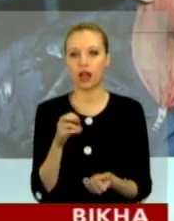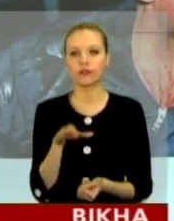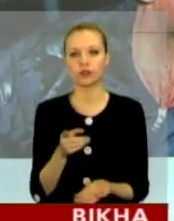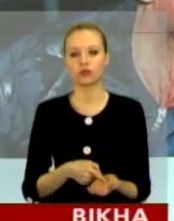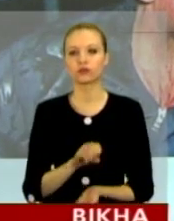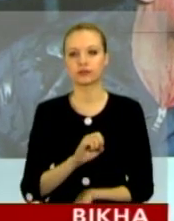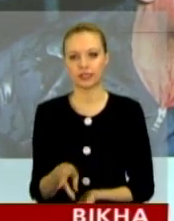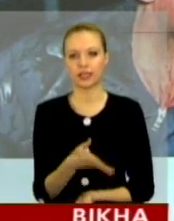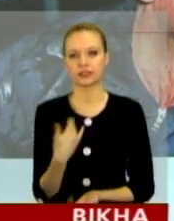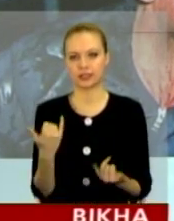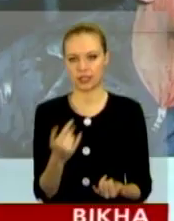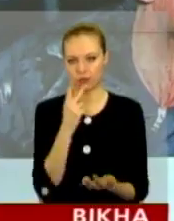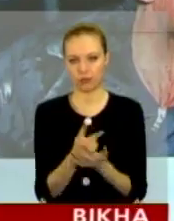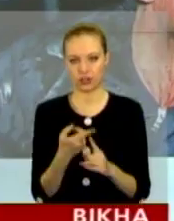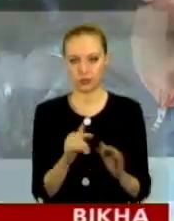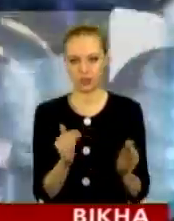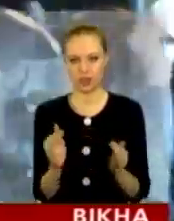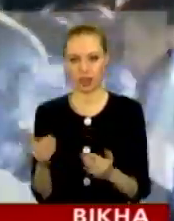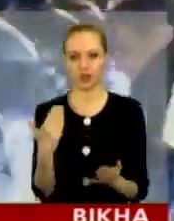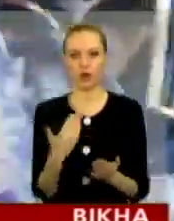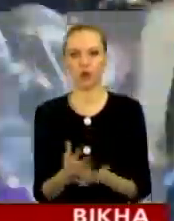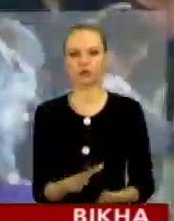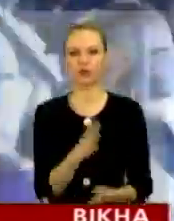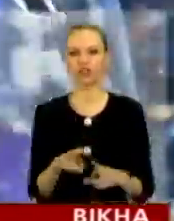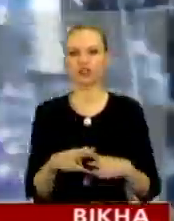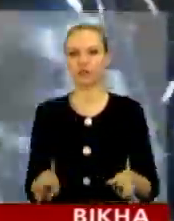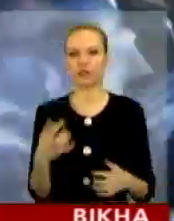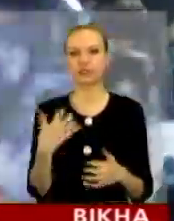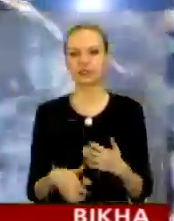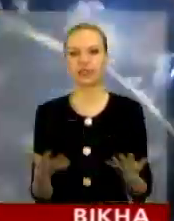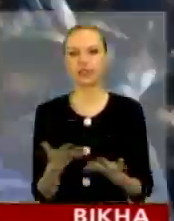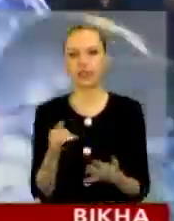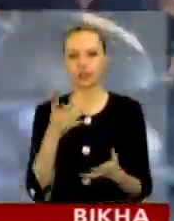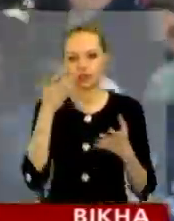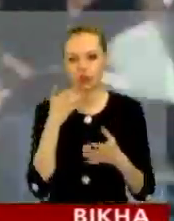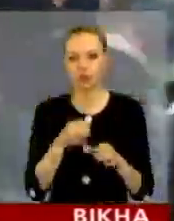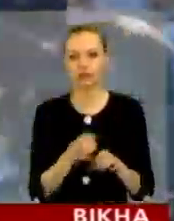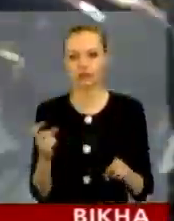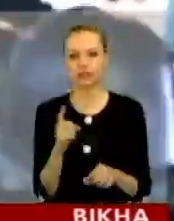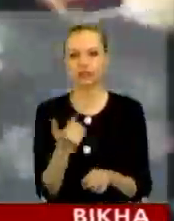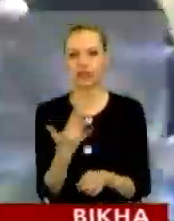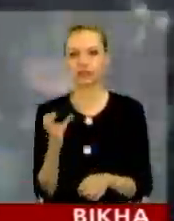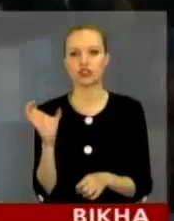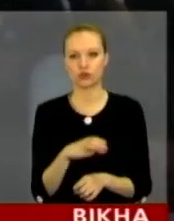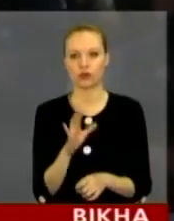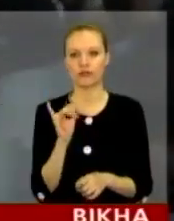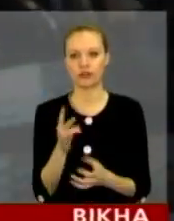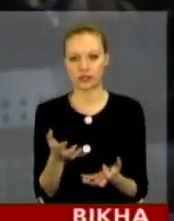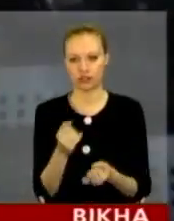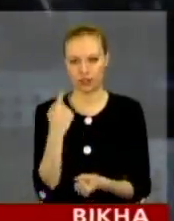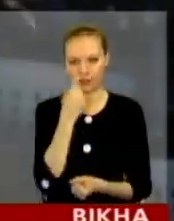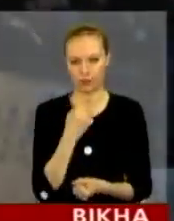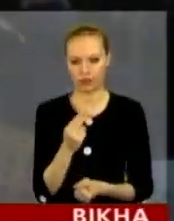є, і зараз ми вам покажемо ці кадри. Ось колишній міністр, серед криків і шоломів, за лічені секунди він дістане в